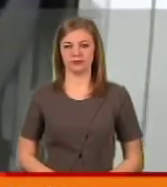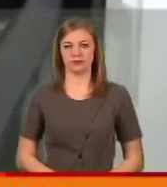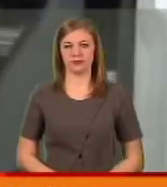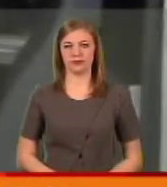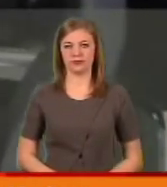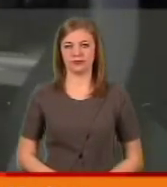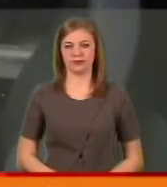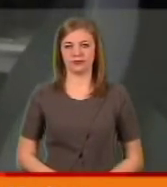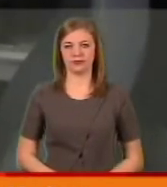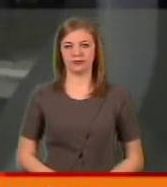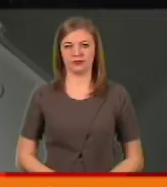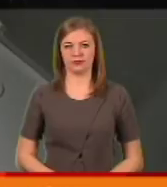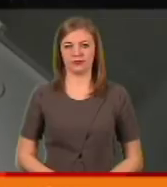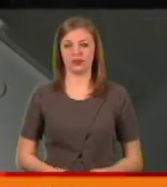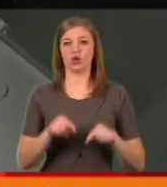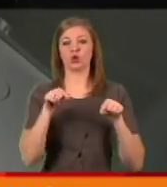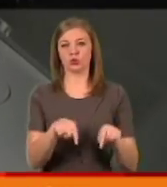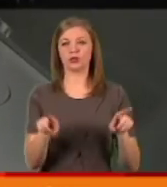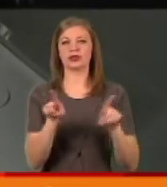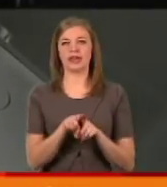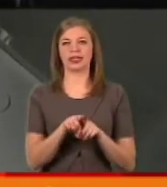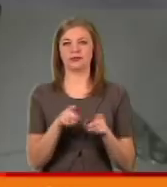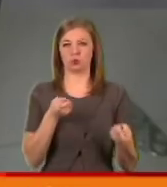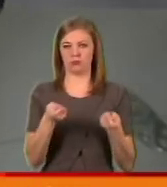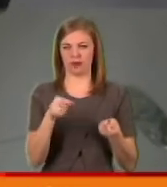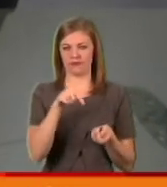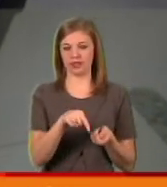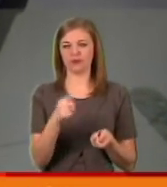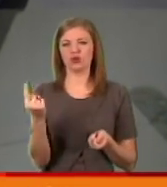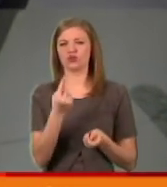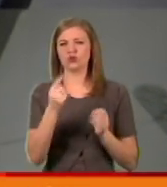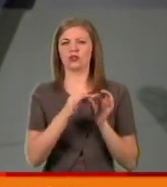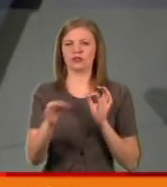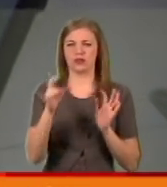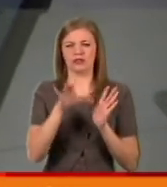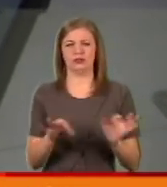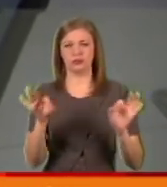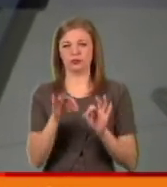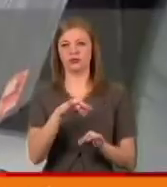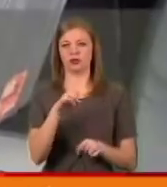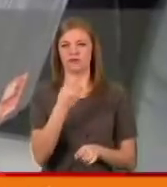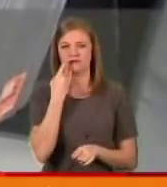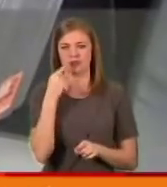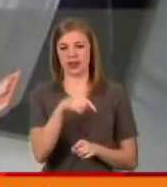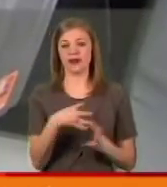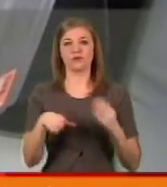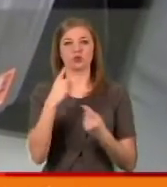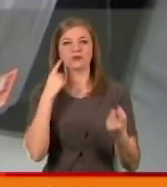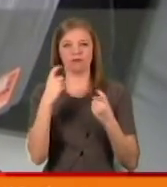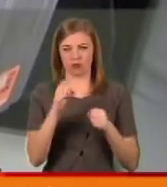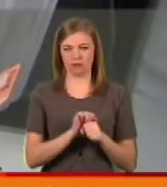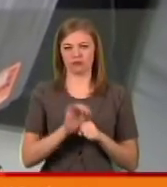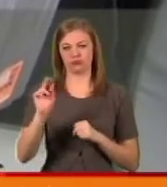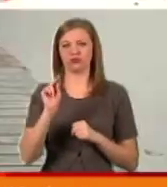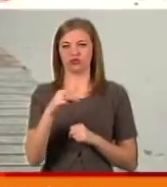нас, так скажемо, такий блок управління. Жодних дротів і розеток, ваги на батареях. Всю інформацію надсилають